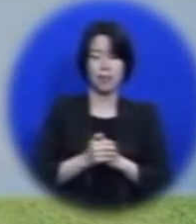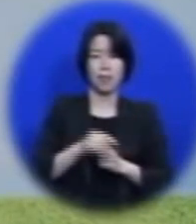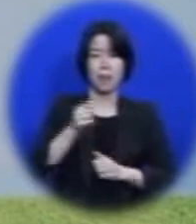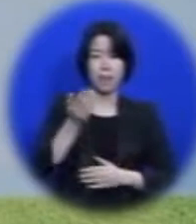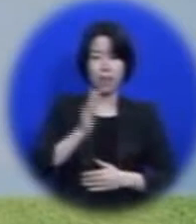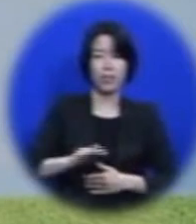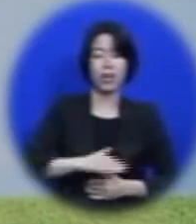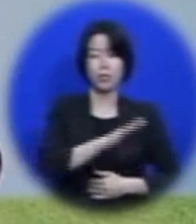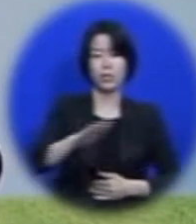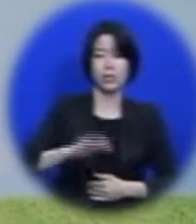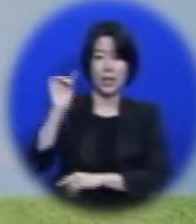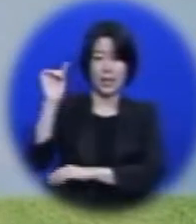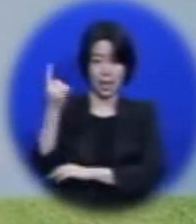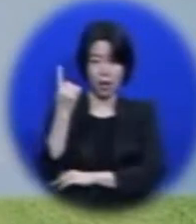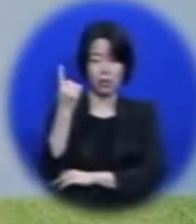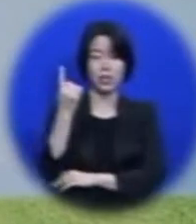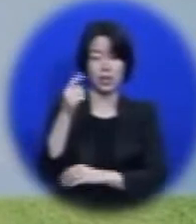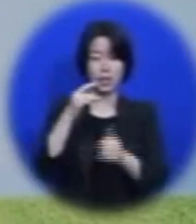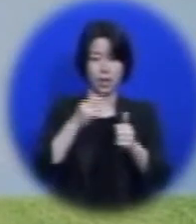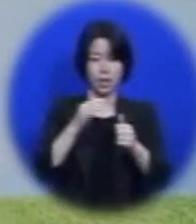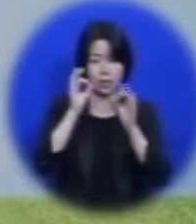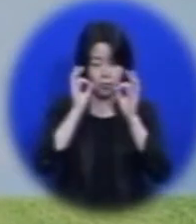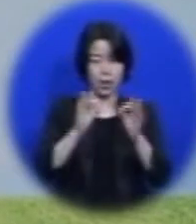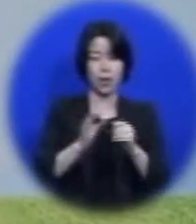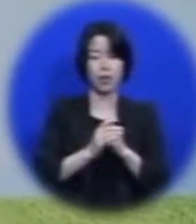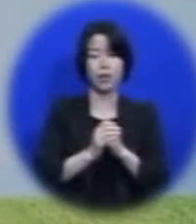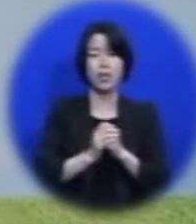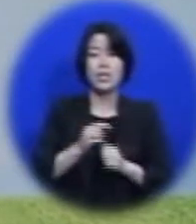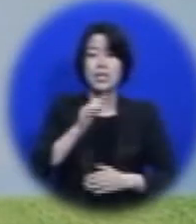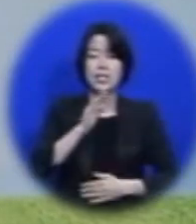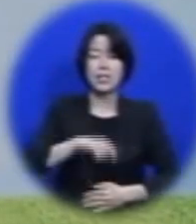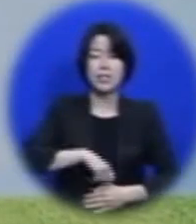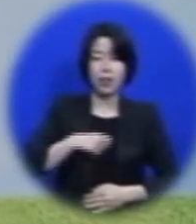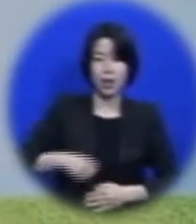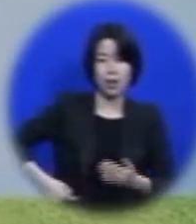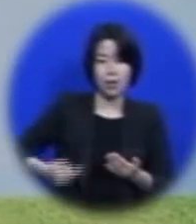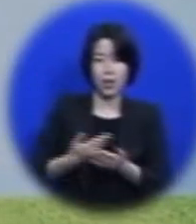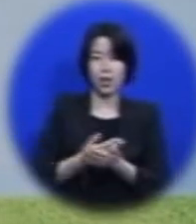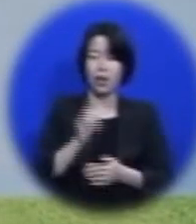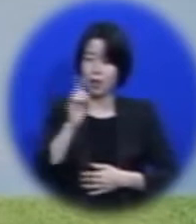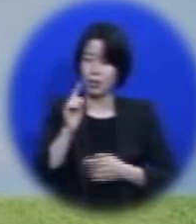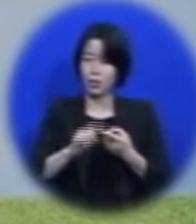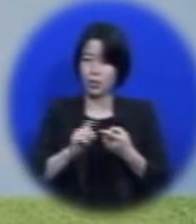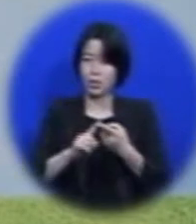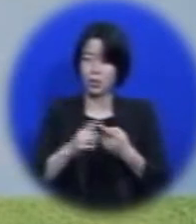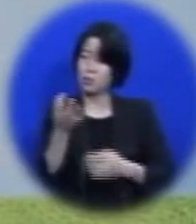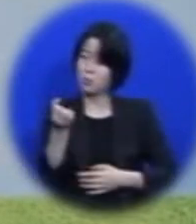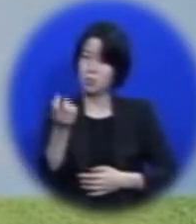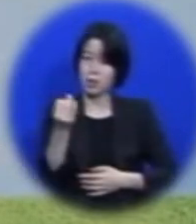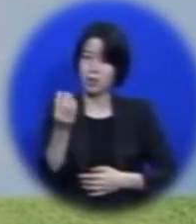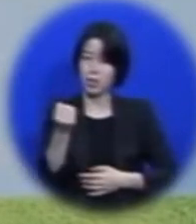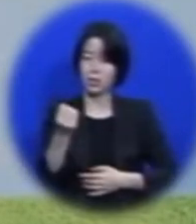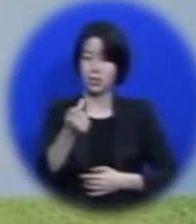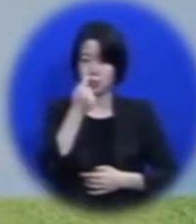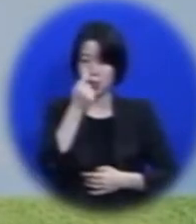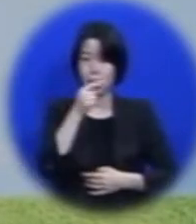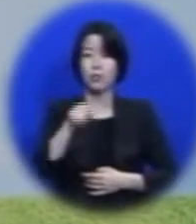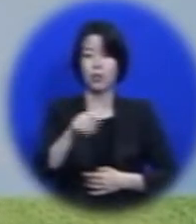그런데 우리는 다윗에게서 진정한 회개가 어떤 것인지에 대해서 몇 가지 배울 점이